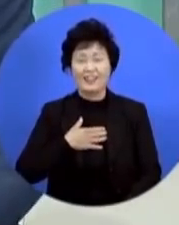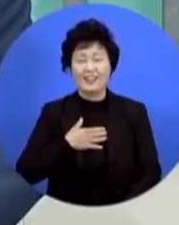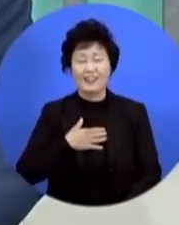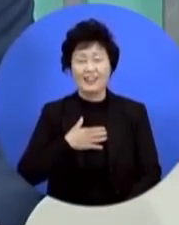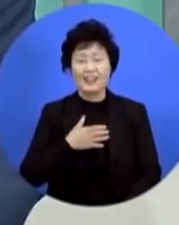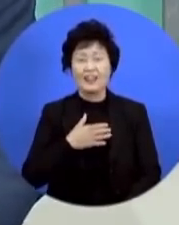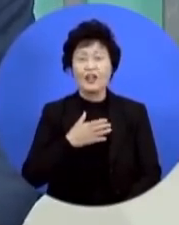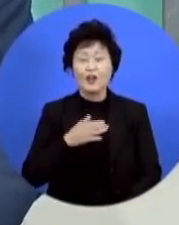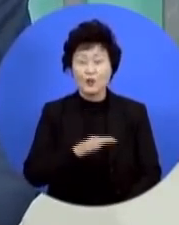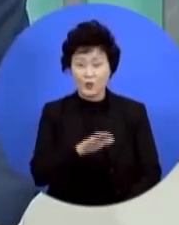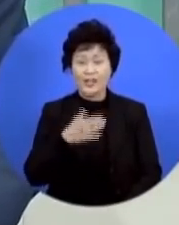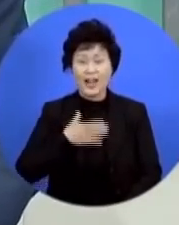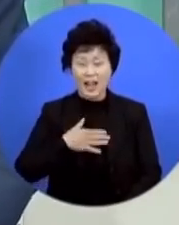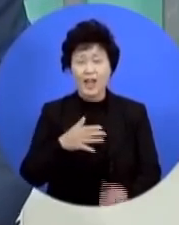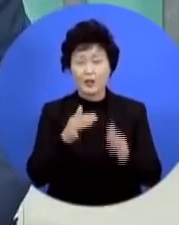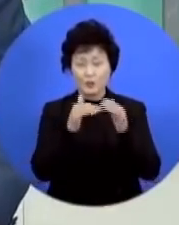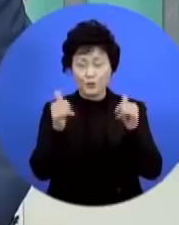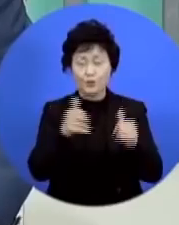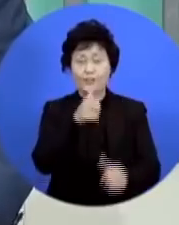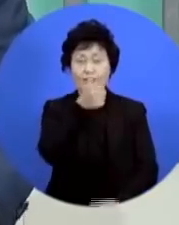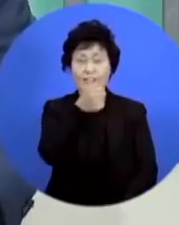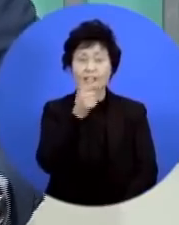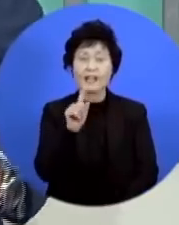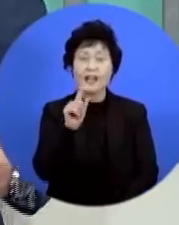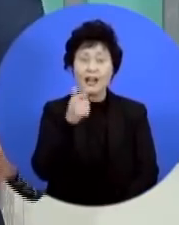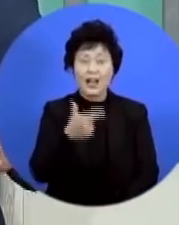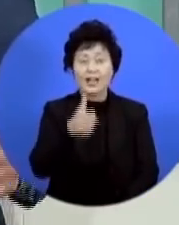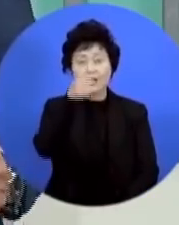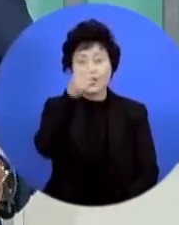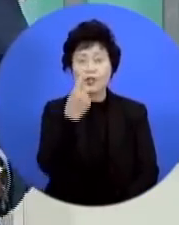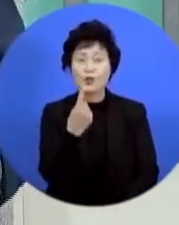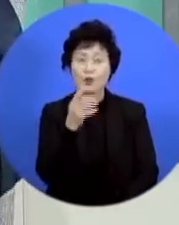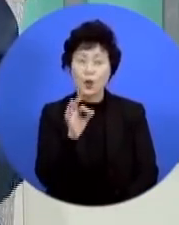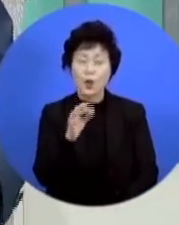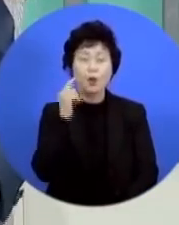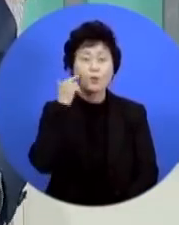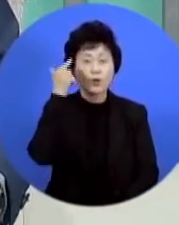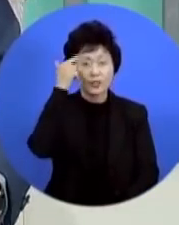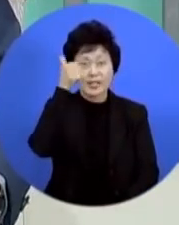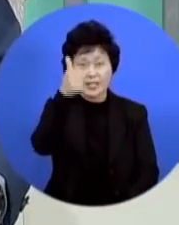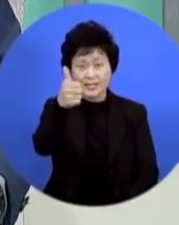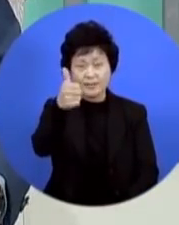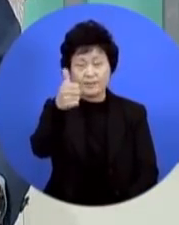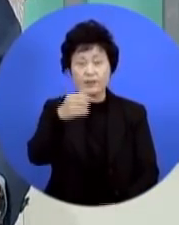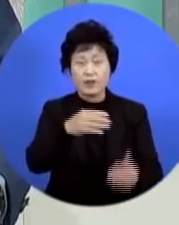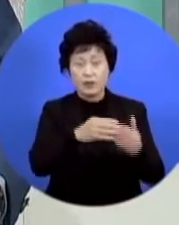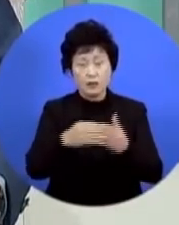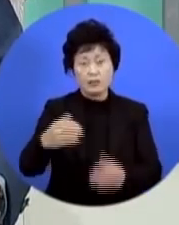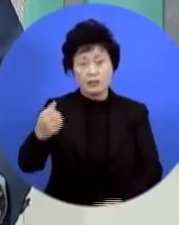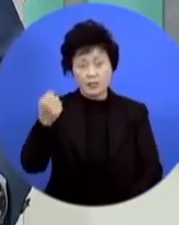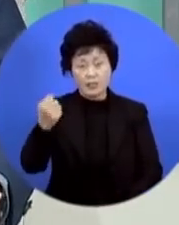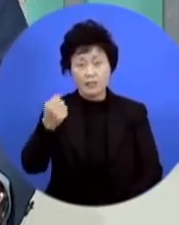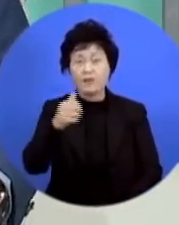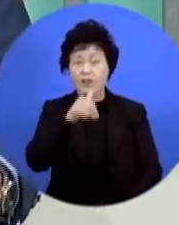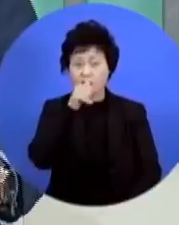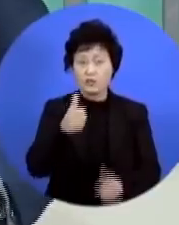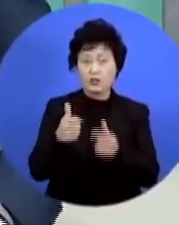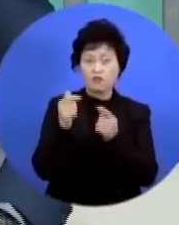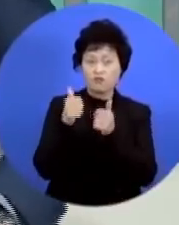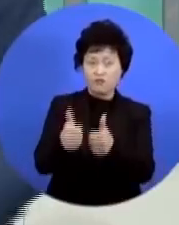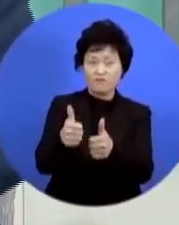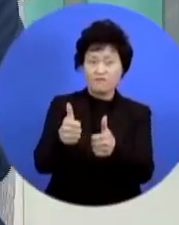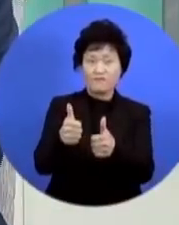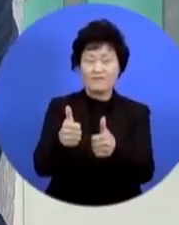맞습니다. 우리가 예. 아는 그분 네. 한옥 목사님 아, 맞아요, 아, 맞아요. 리더십에 네. 있어서는 저는 엄지척입니다. 아, 네.